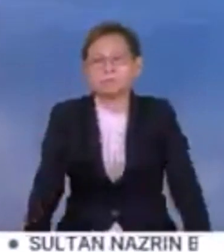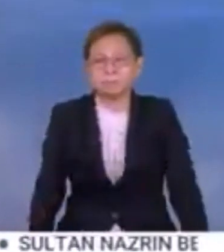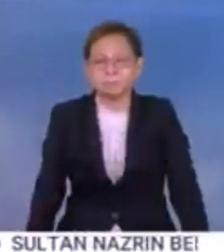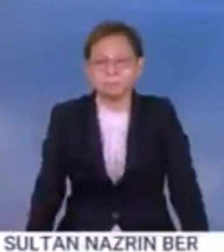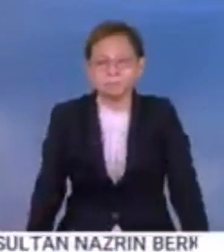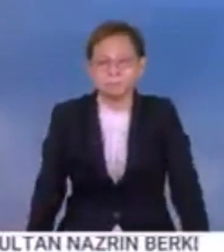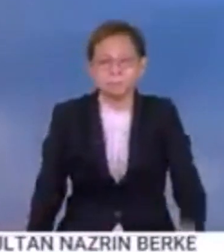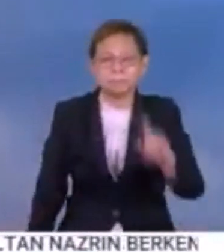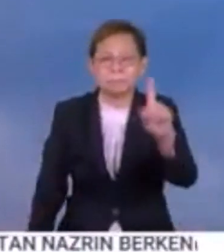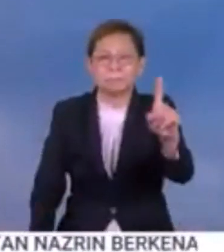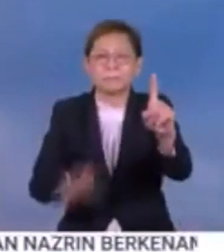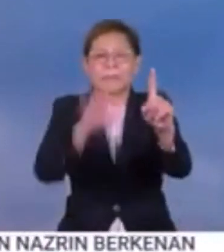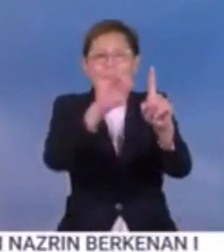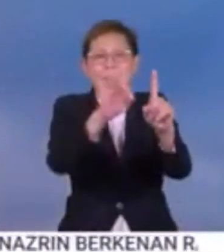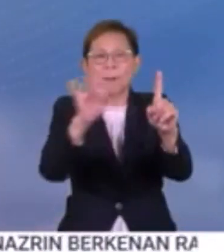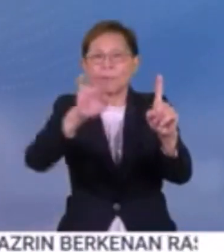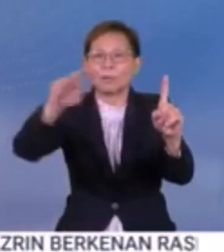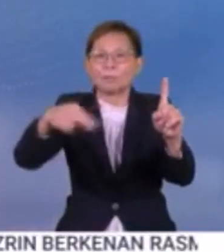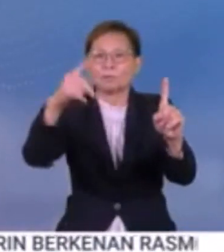Seramai